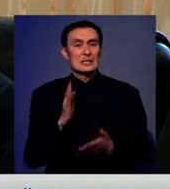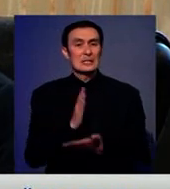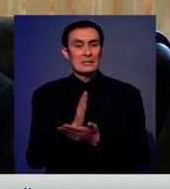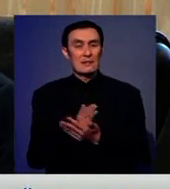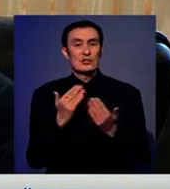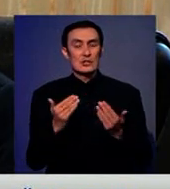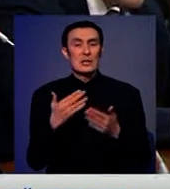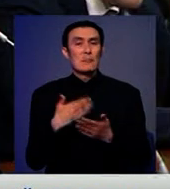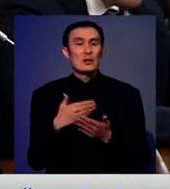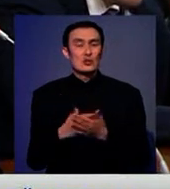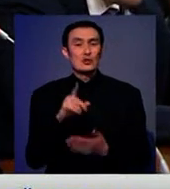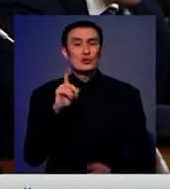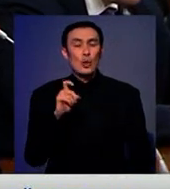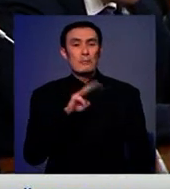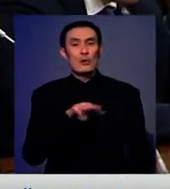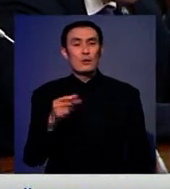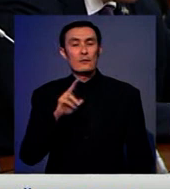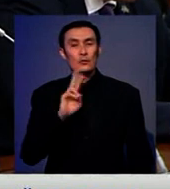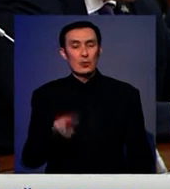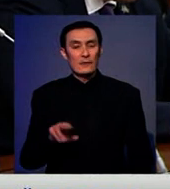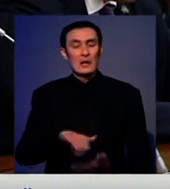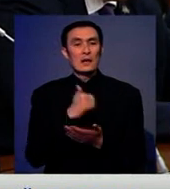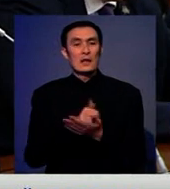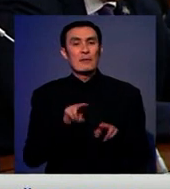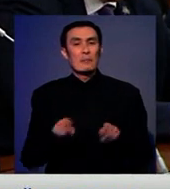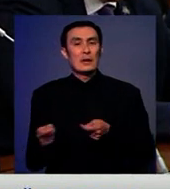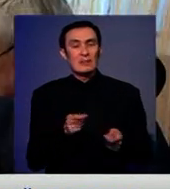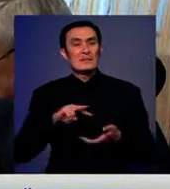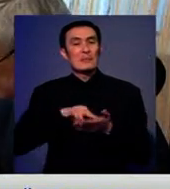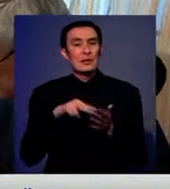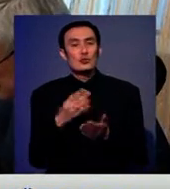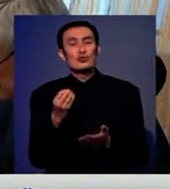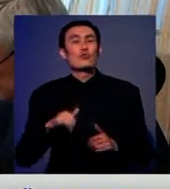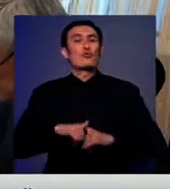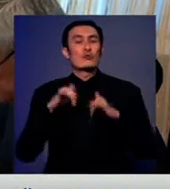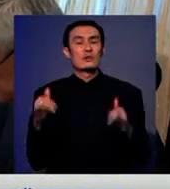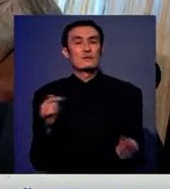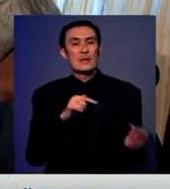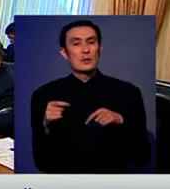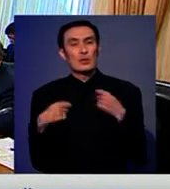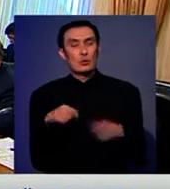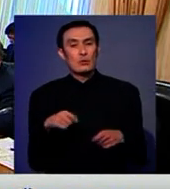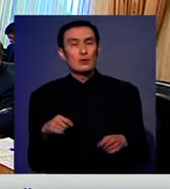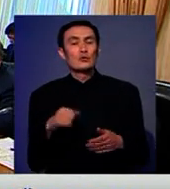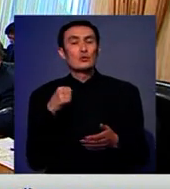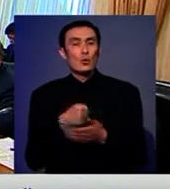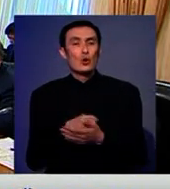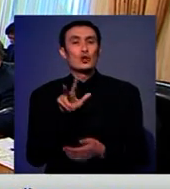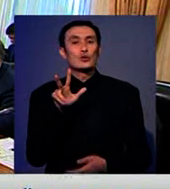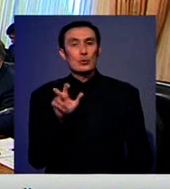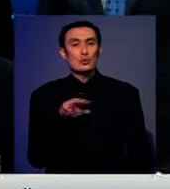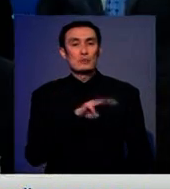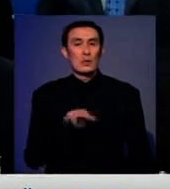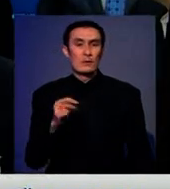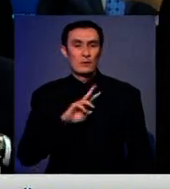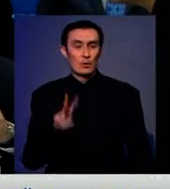34,6% и составил почти 100 миллионов долларов. Главы правительств запланировали увеличить объемы взаимной торговли и довести до 300